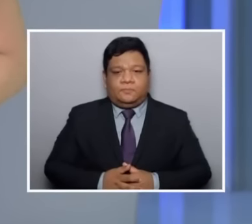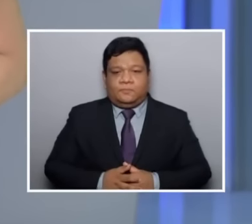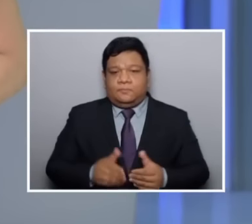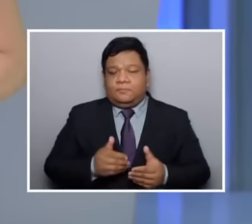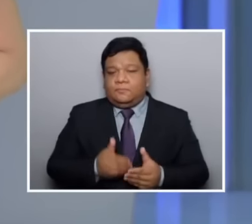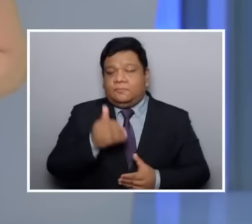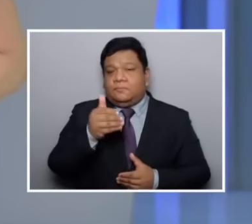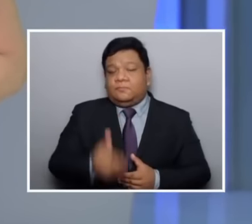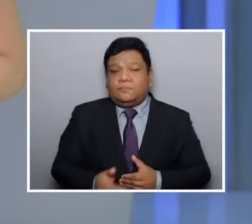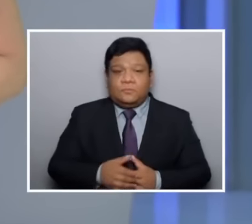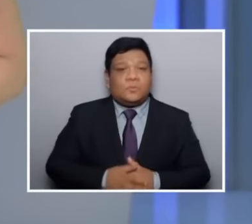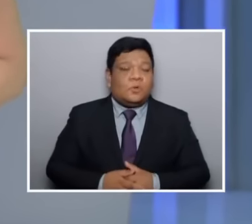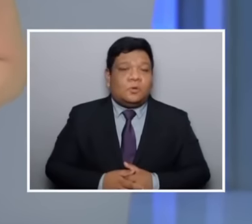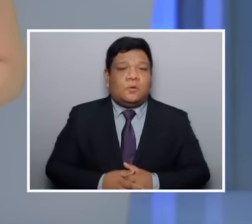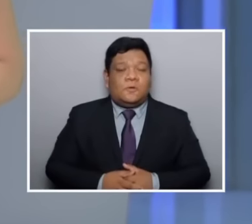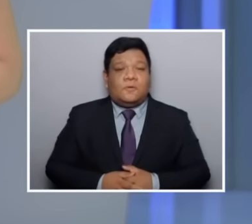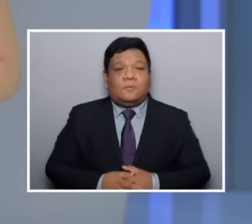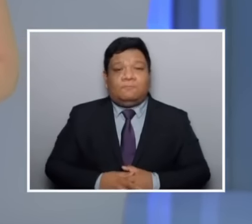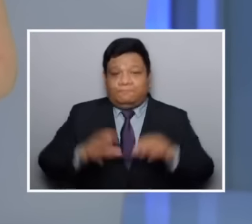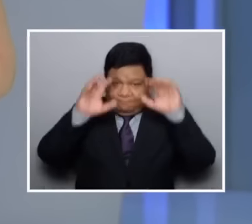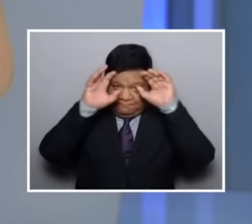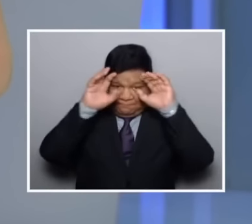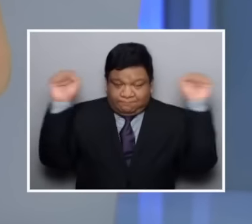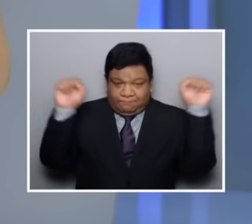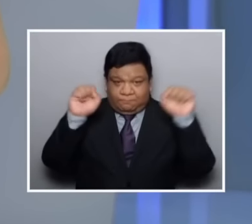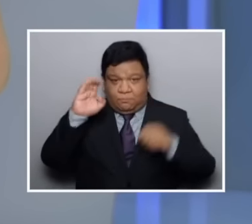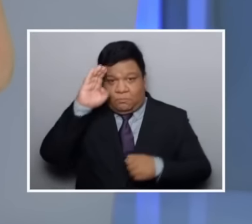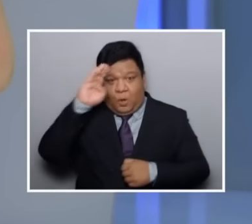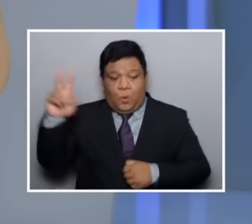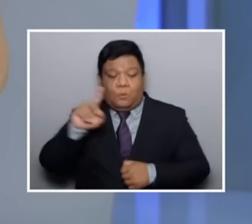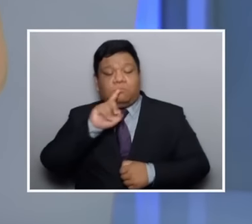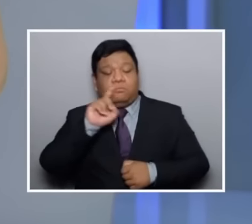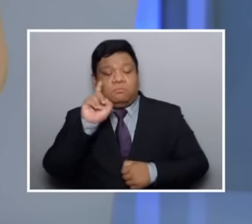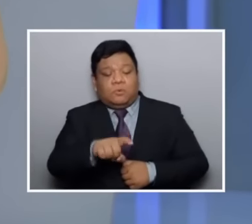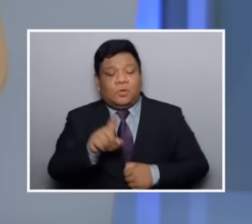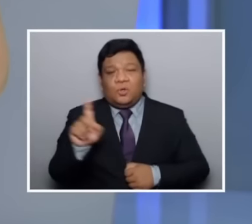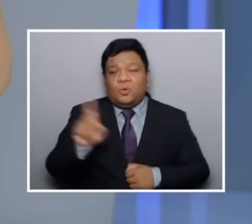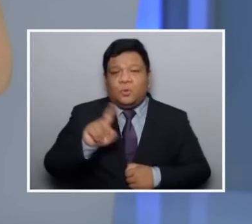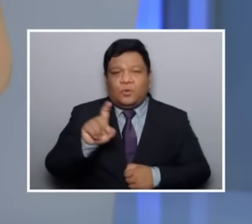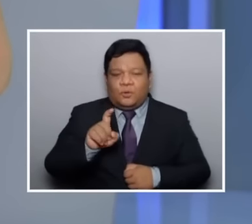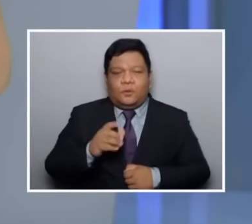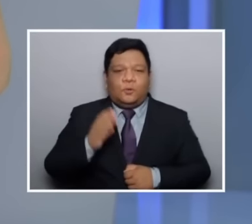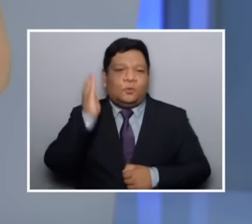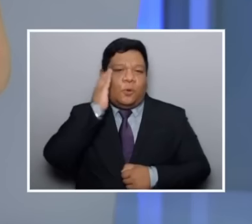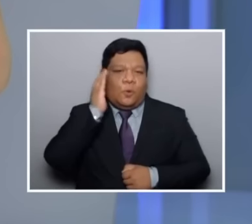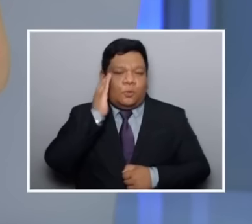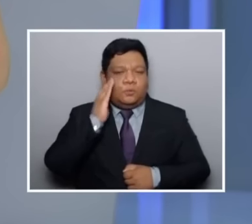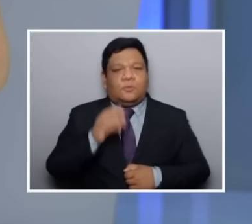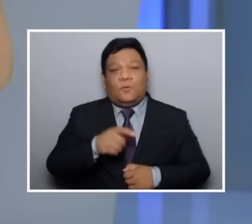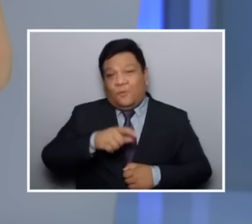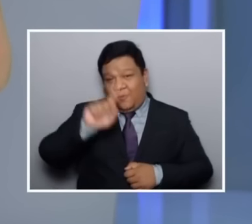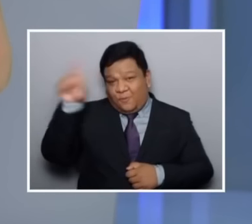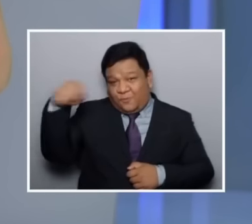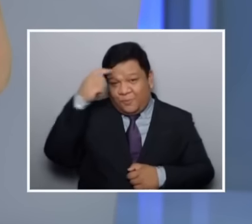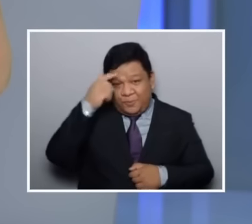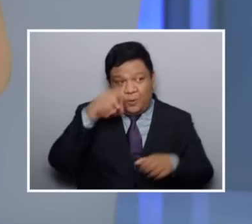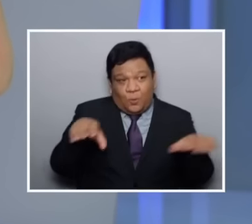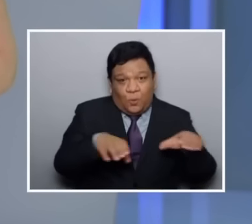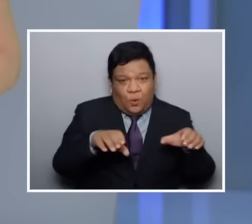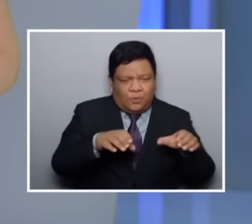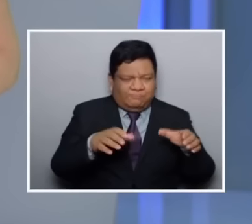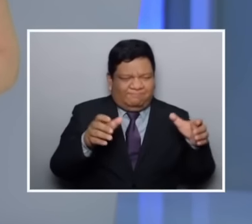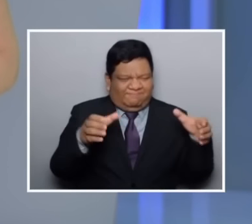Kabilang sa mga unang iniutos ni Pangulong Ferdinand Marcos Jr. ang paliitin at gawing mas epektibo ang